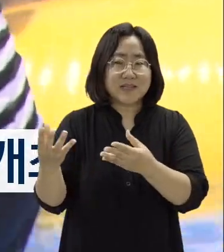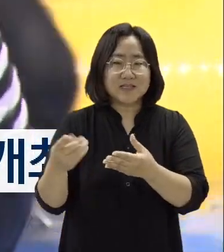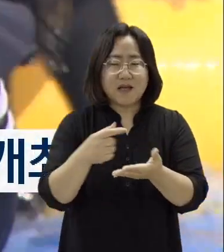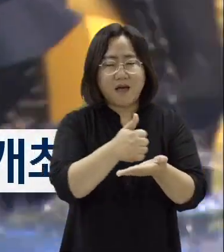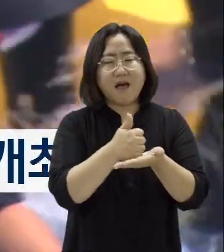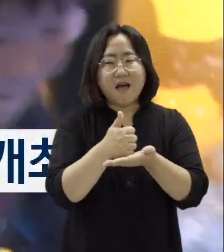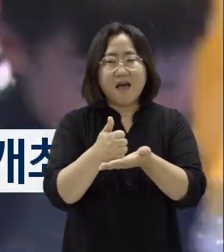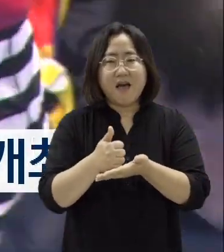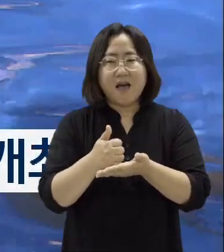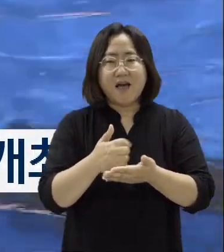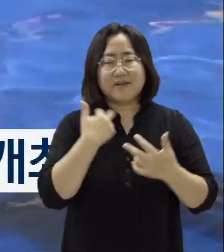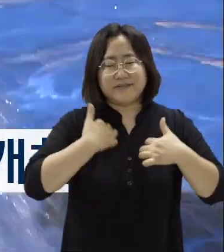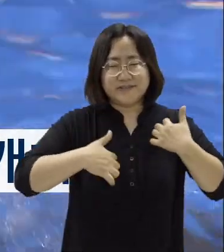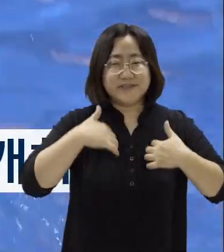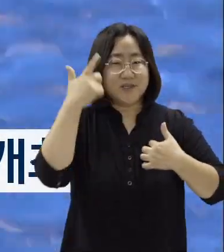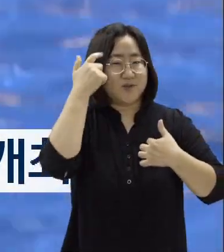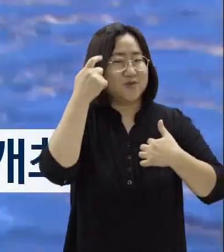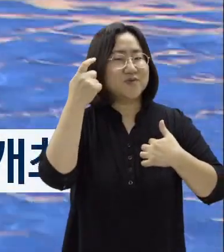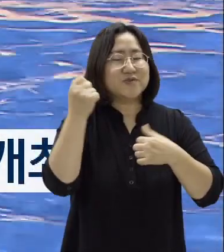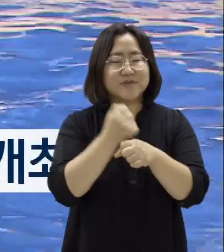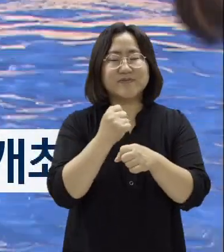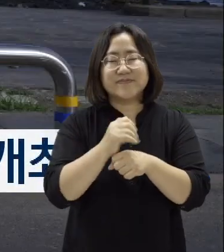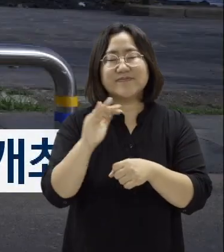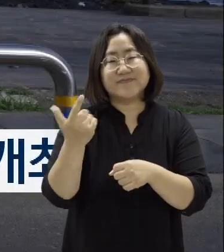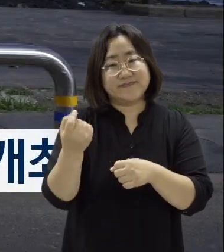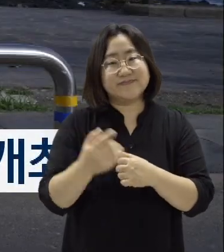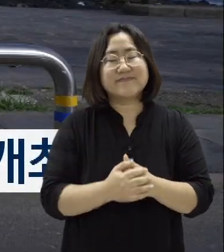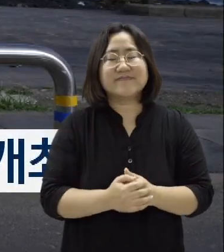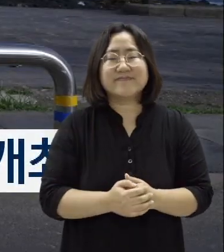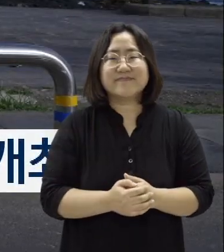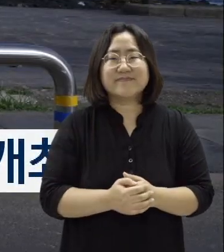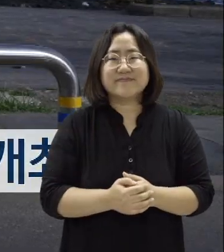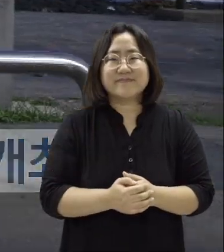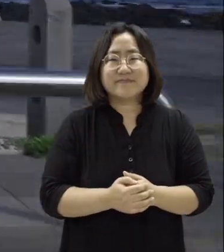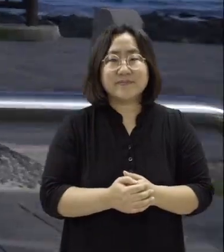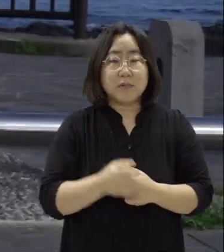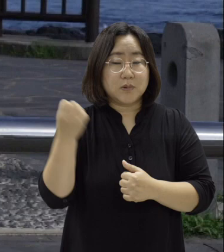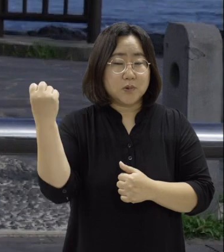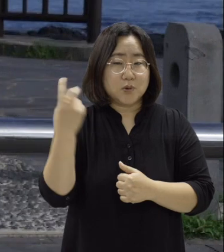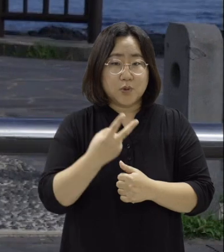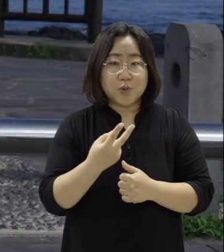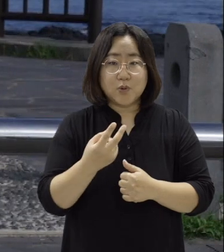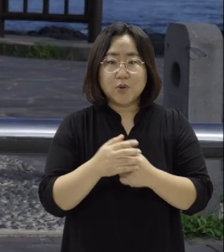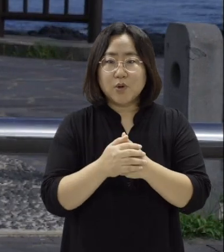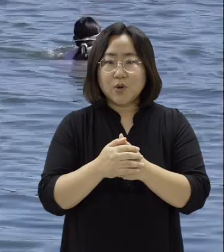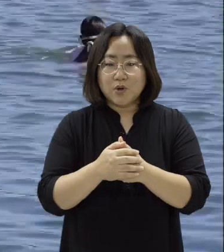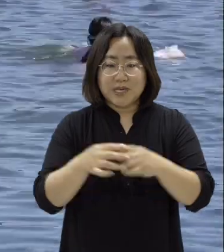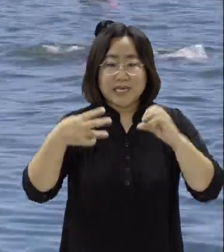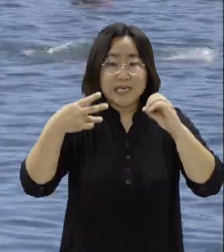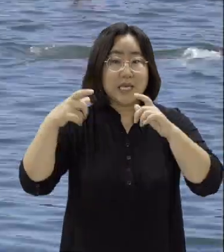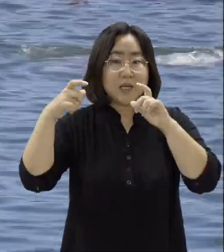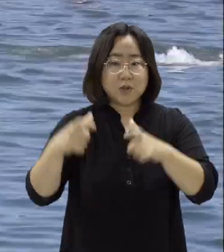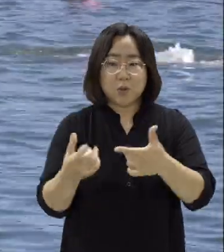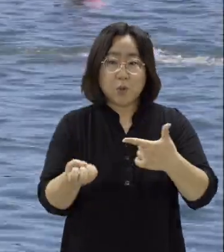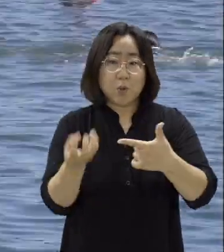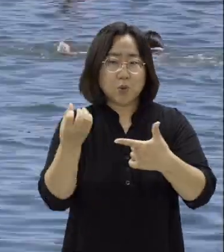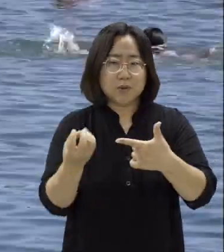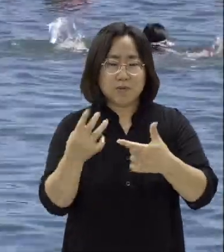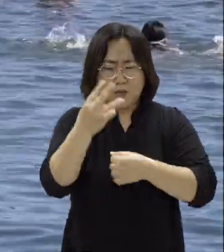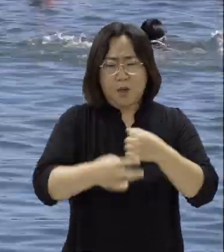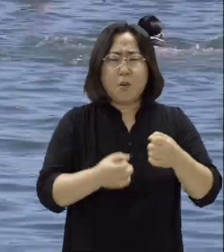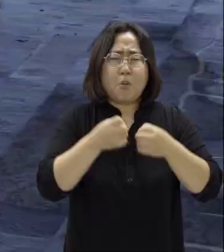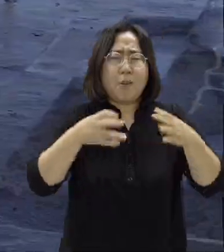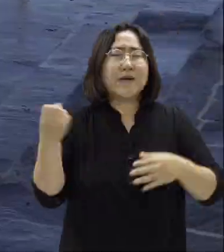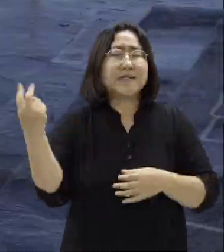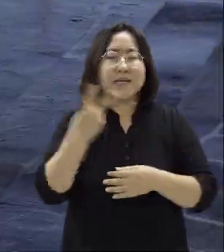관광객들에게 즐거운 추억을 선사한다고 합니다. 같은 날 예래동 논진물에서는 3년 만에